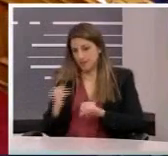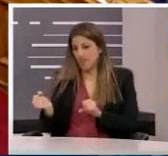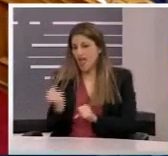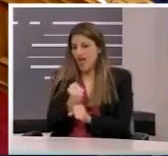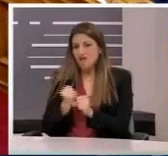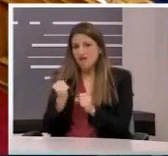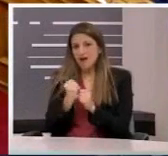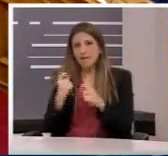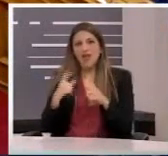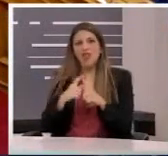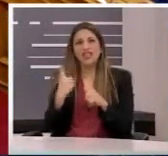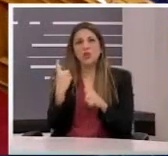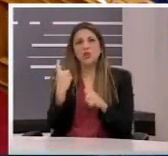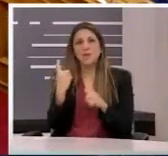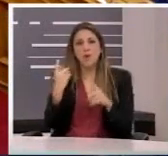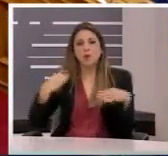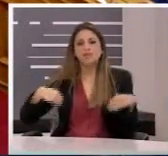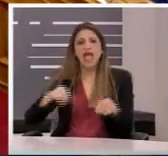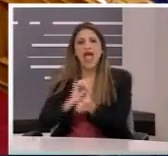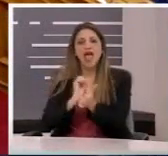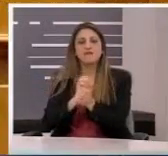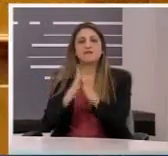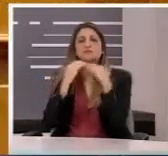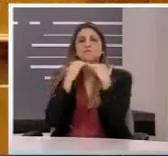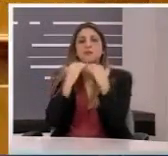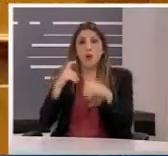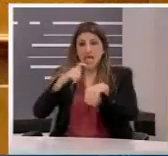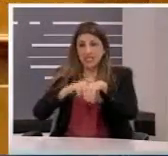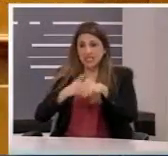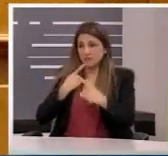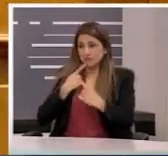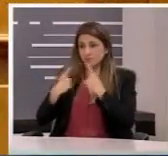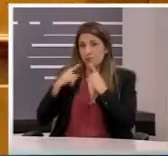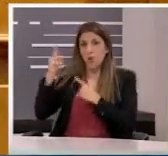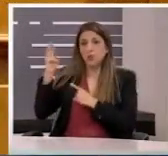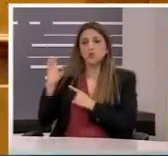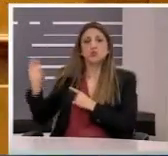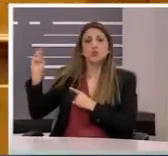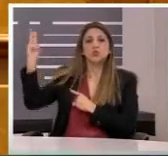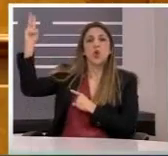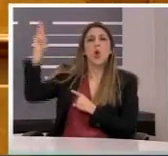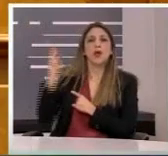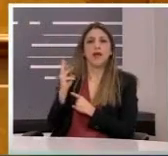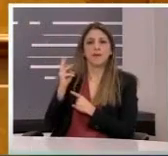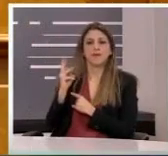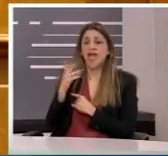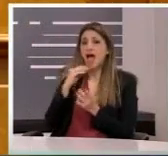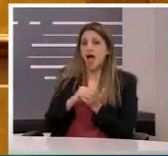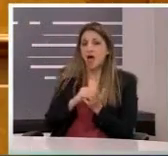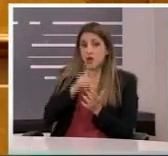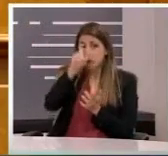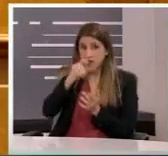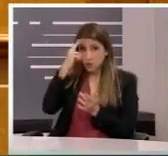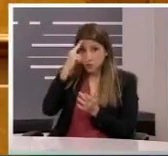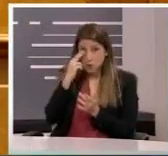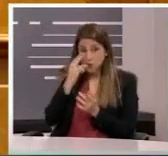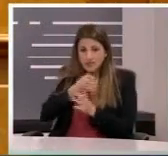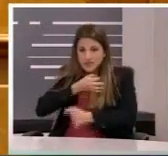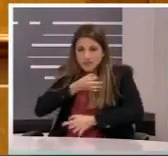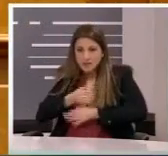ήταν αδύνατη κατά τη διάρκεια των διαπραγματεύσεων με την Τρόικα, και εξήγησε και με πάρα πολύ μεγάλη σαφήνεια ότι